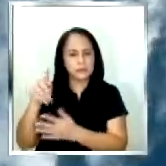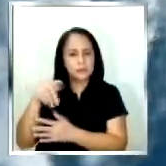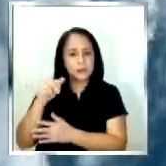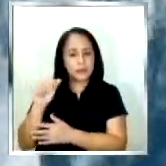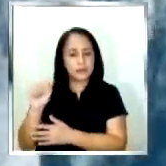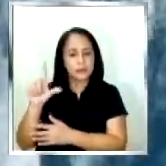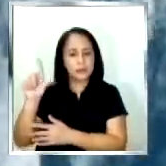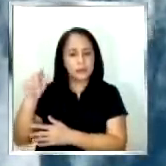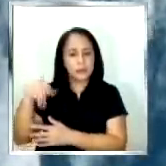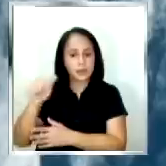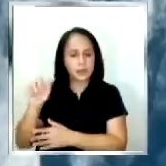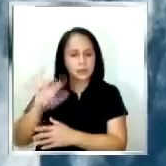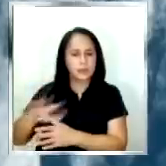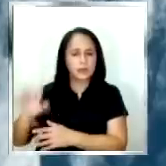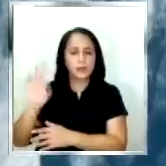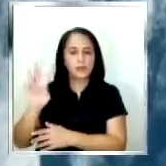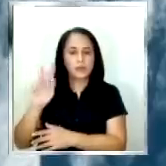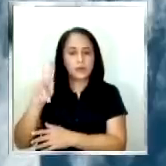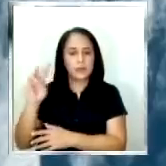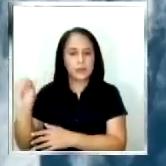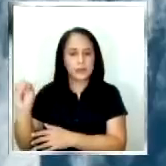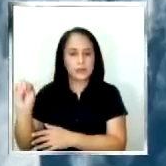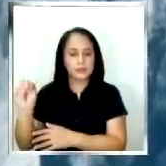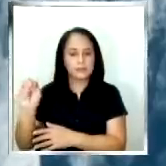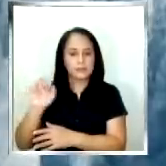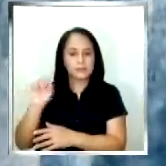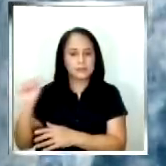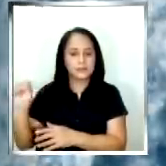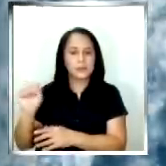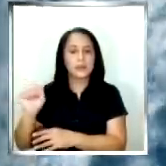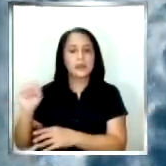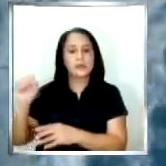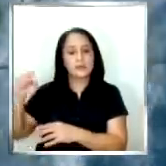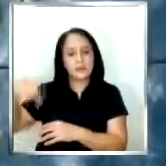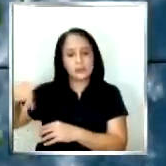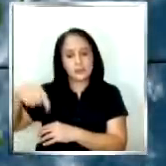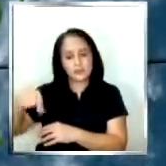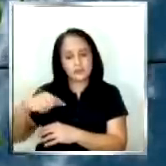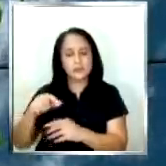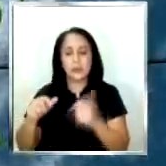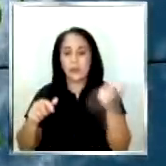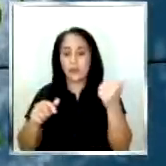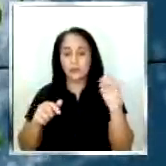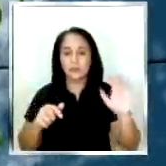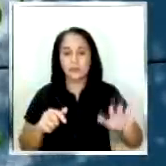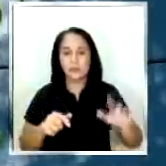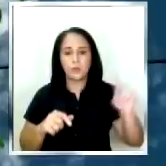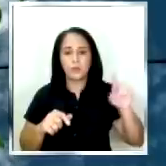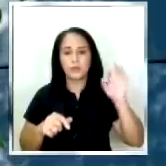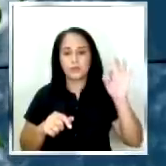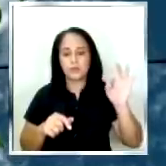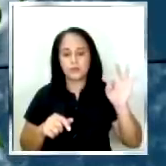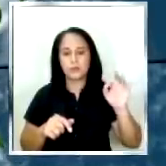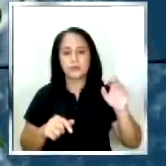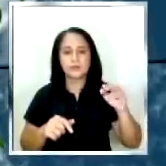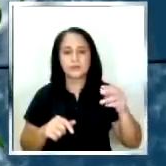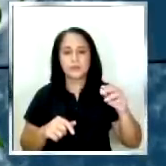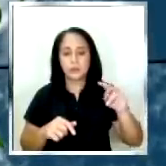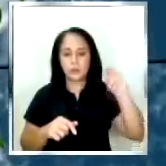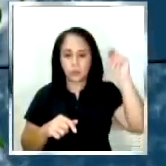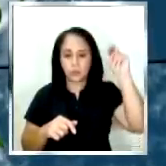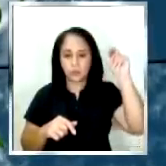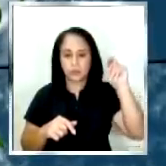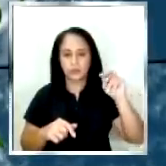layong 40 kilometers silangan ng Infanta, Quezon. Ang isa pa, nasa 190 kilometers Hilaga, Hilagang Kanluran ng